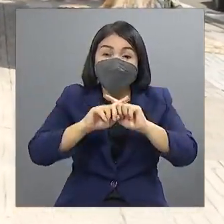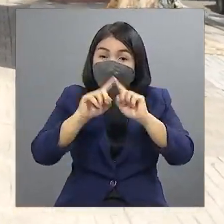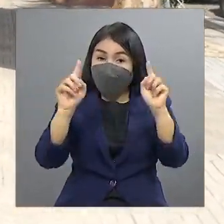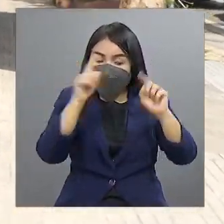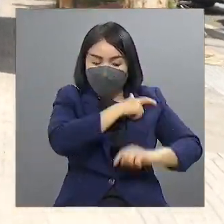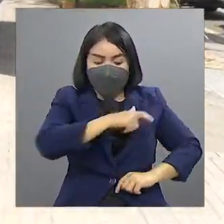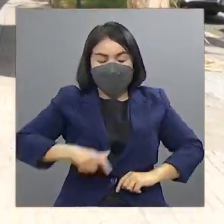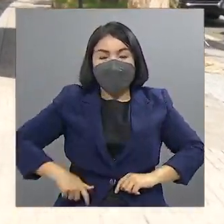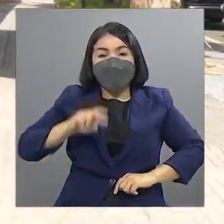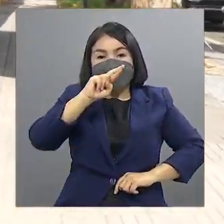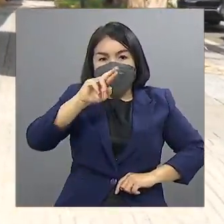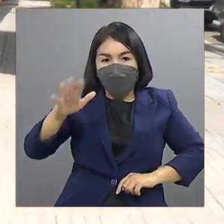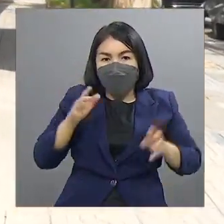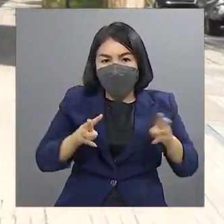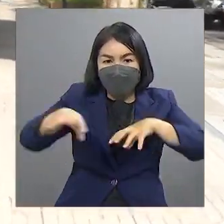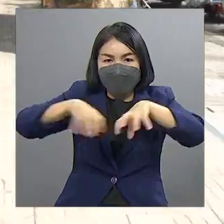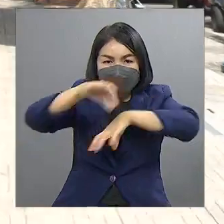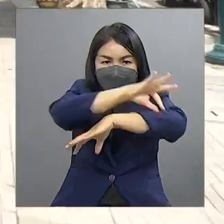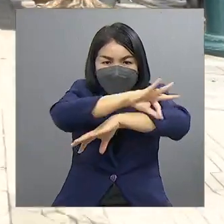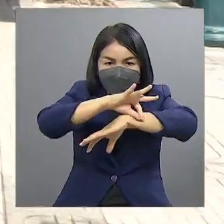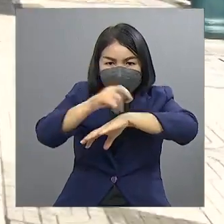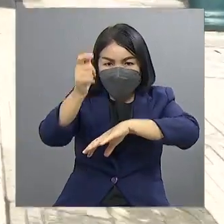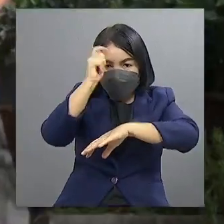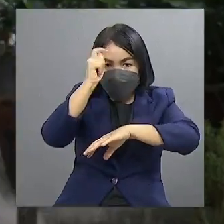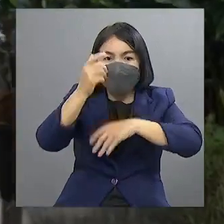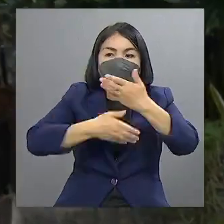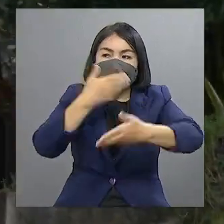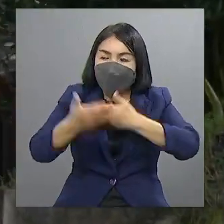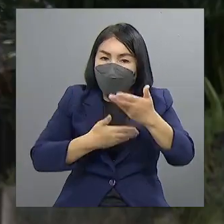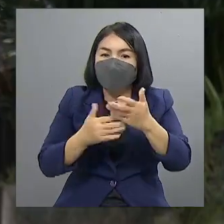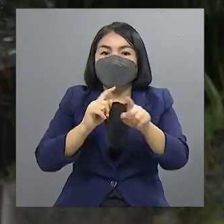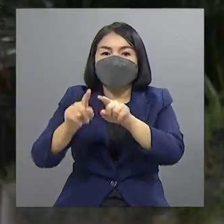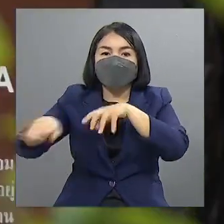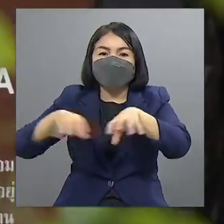างผังเมืองแบบนี้ได้รับความนิยมและรุ่งเรืองมากๆเลยครับ